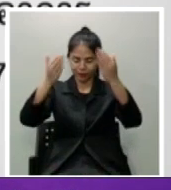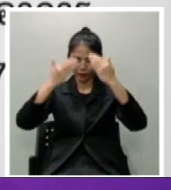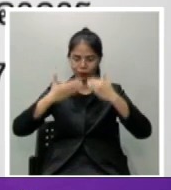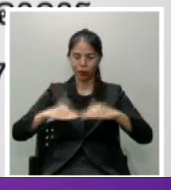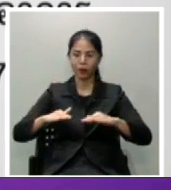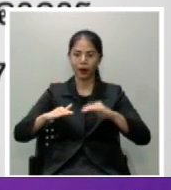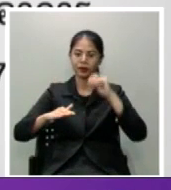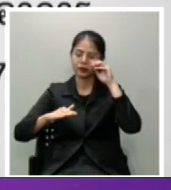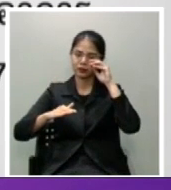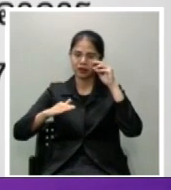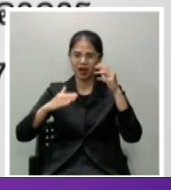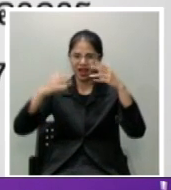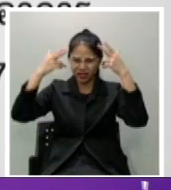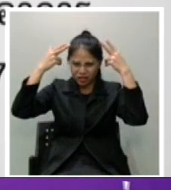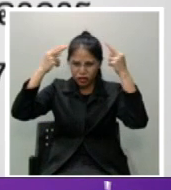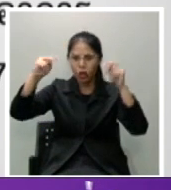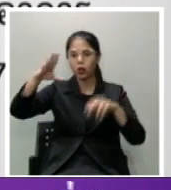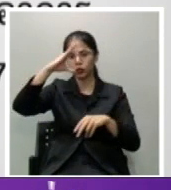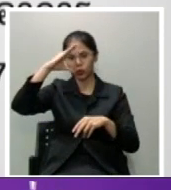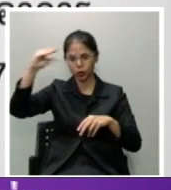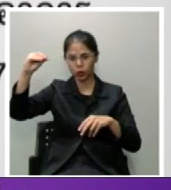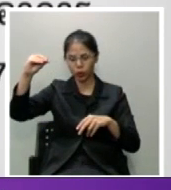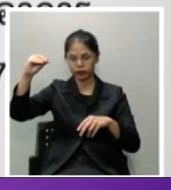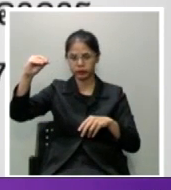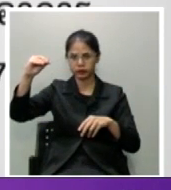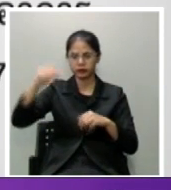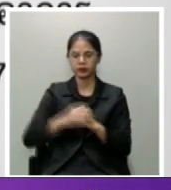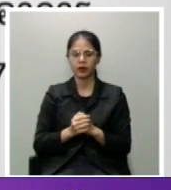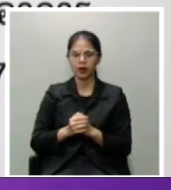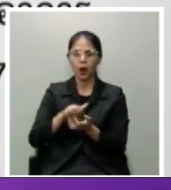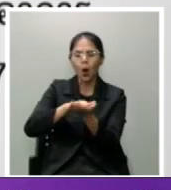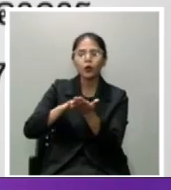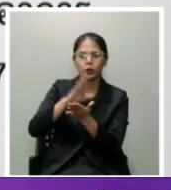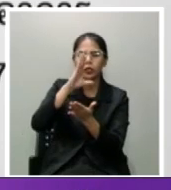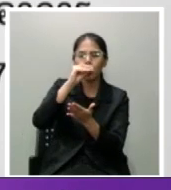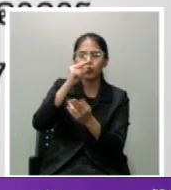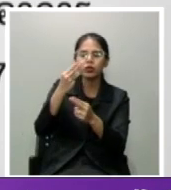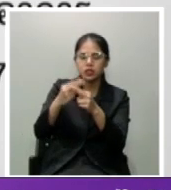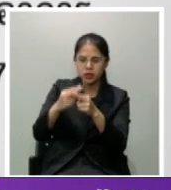นายกชวนขออภัยเอ่ยนามท่านรัฐบาลท่านนายกชวนหนึ่งนี่แหละครับ